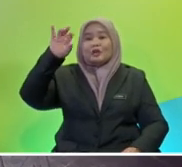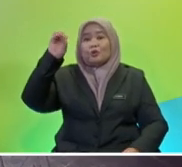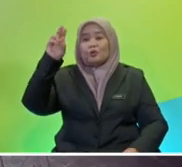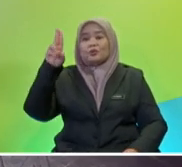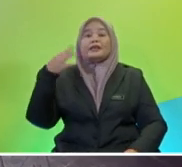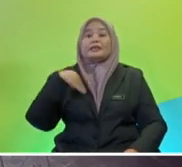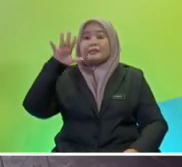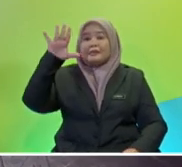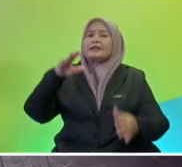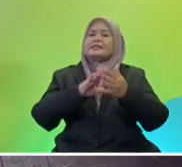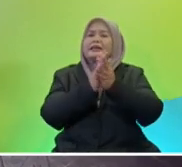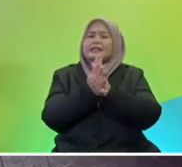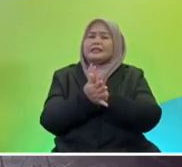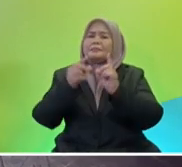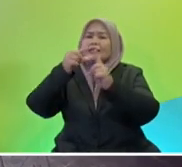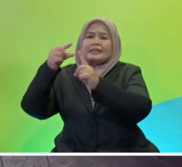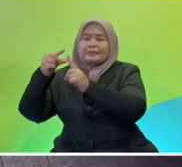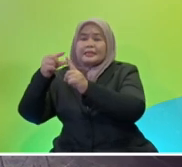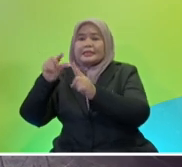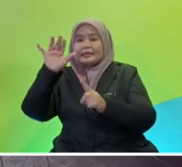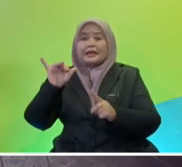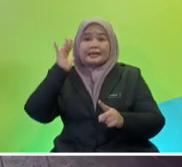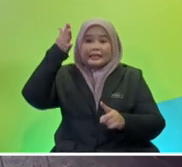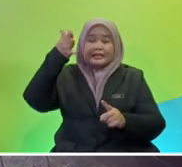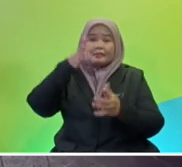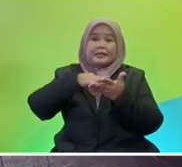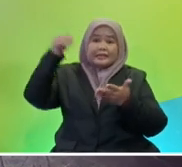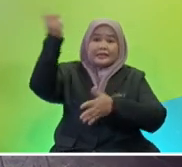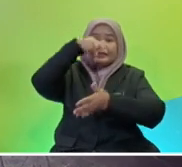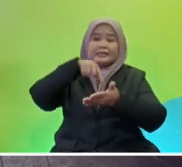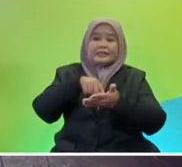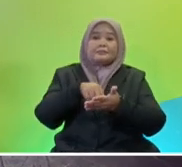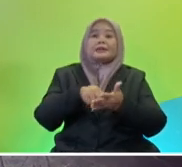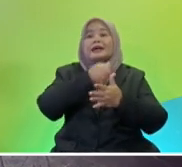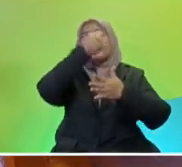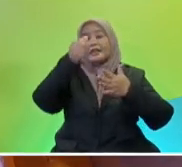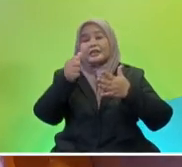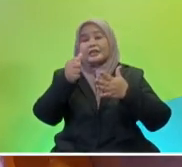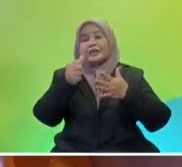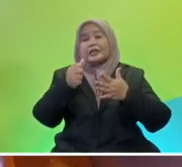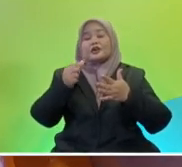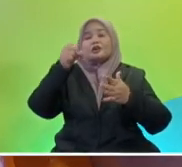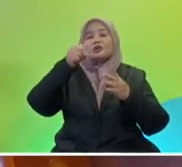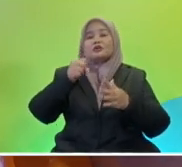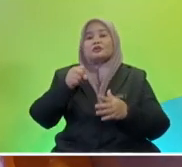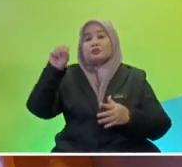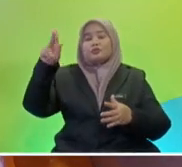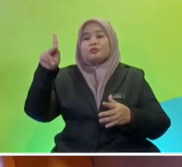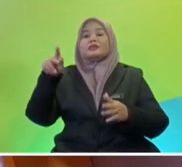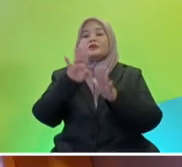jadi perkataan-perkataannya positif pelajari pada hari ini berakhir dengan suku kata